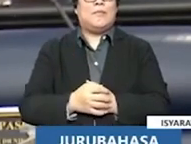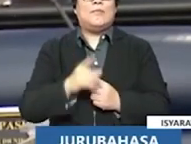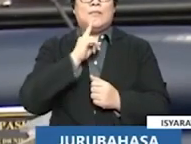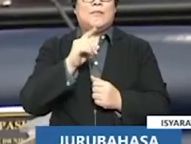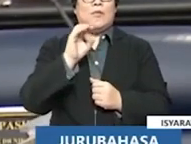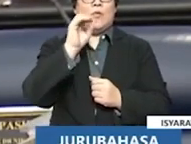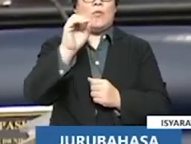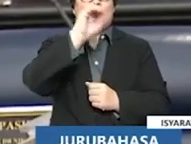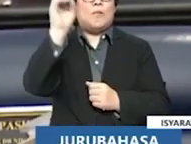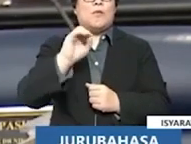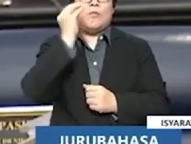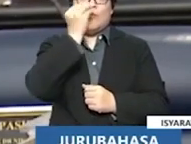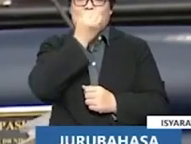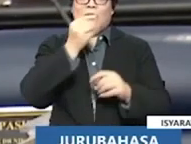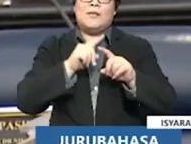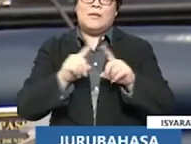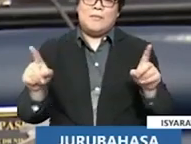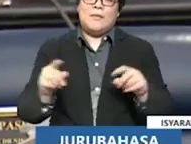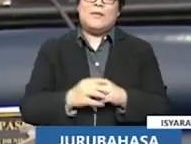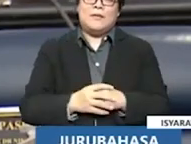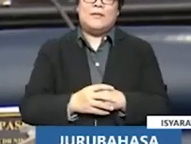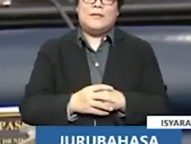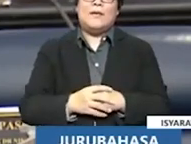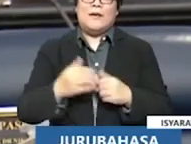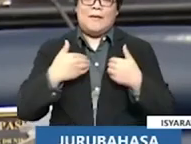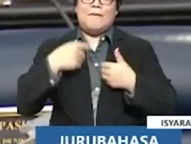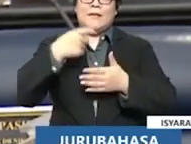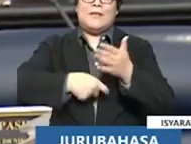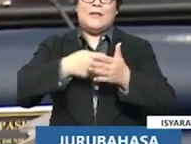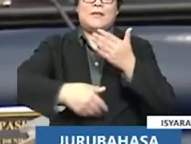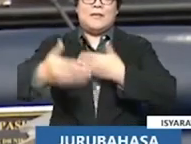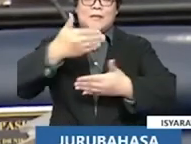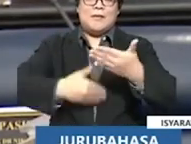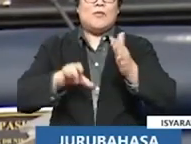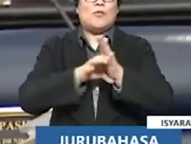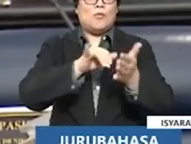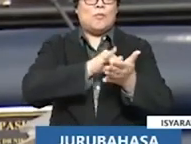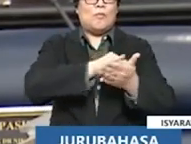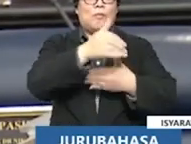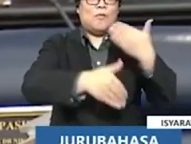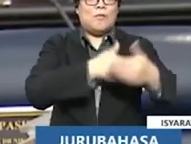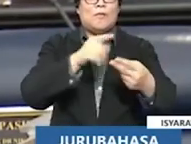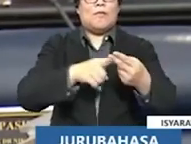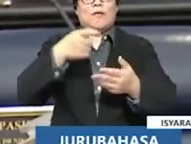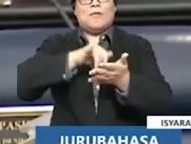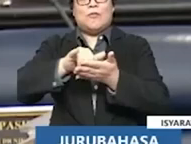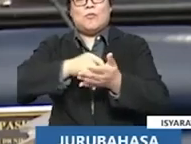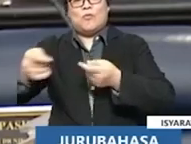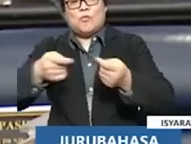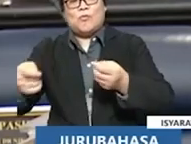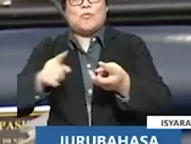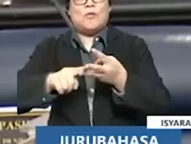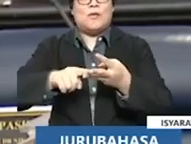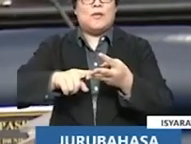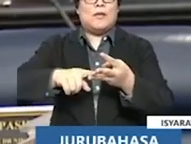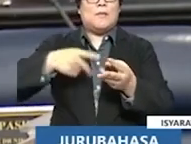0% faedah, tapi dia ada charge-charge seperti processing fee, administration fee and late charges